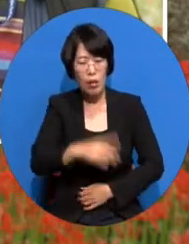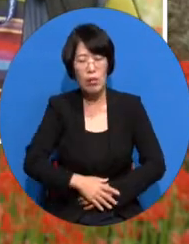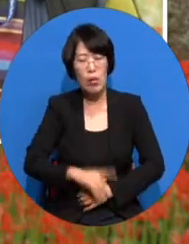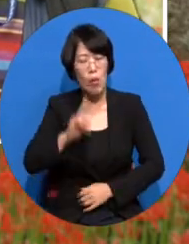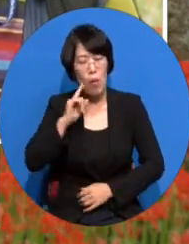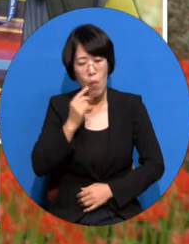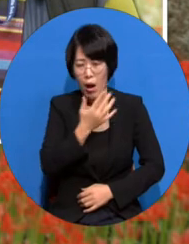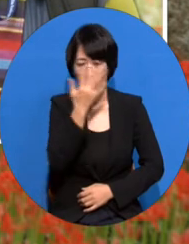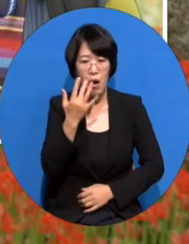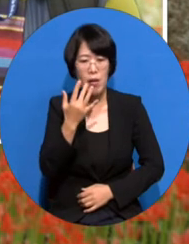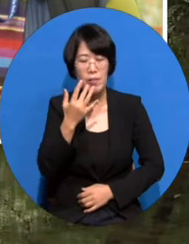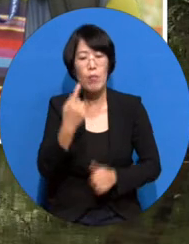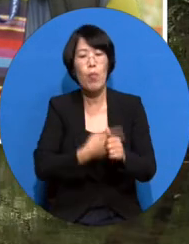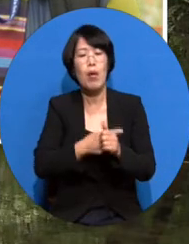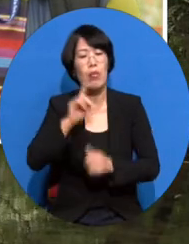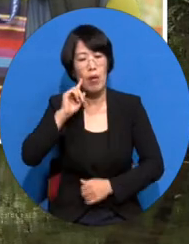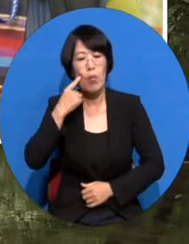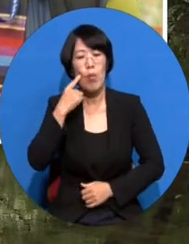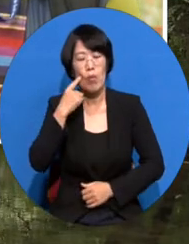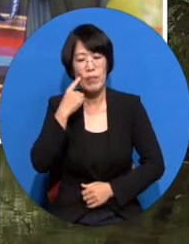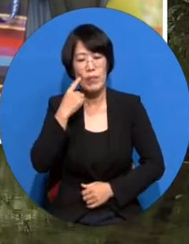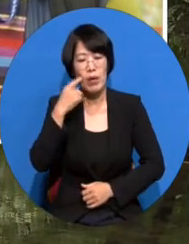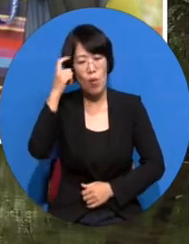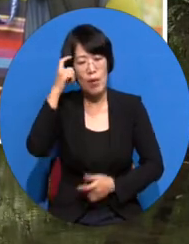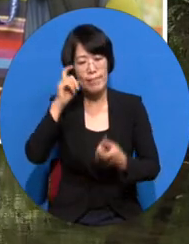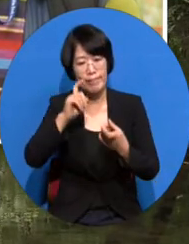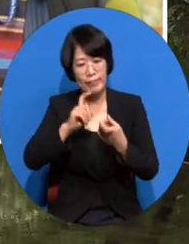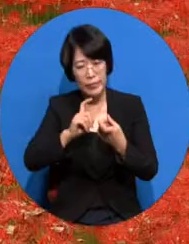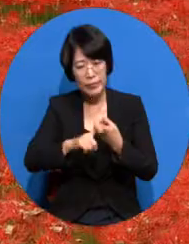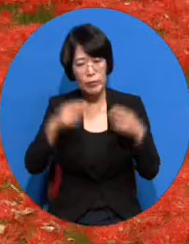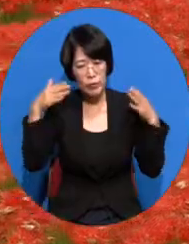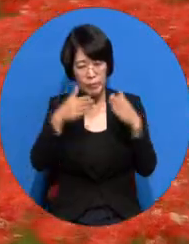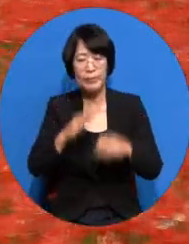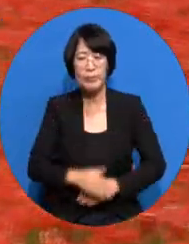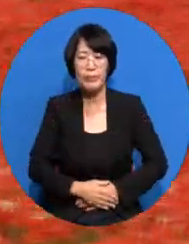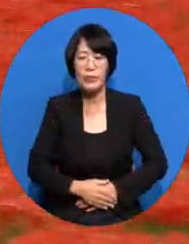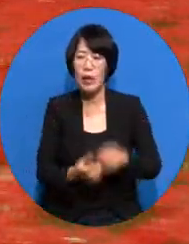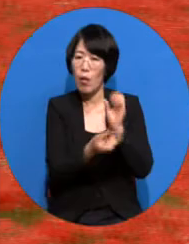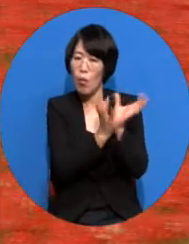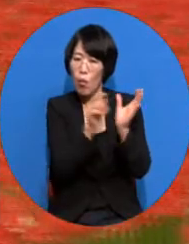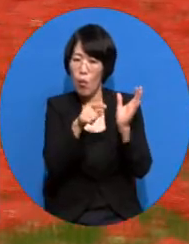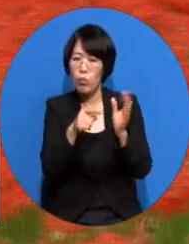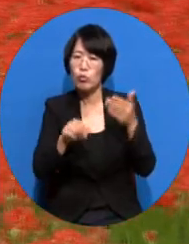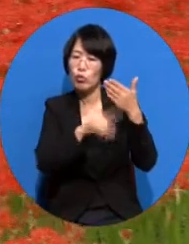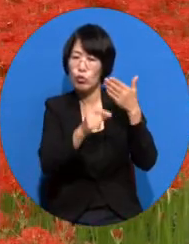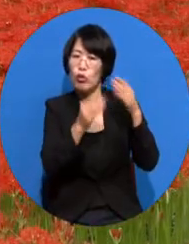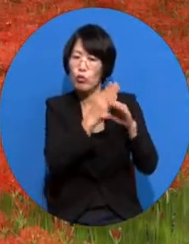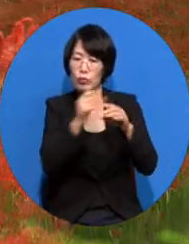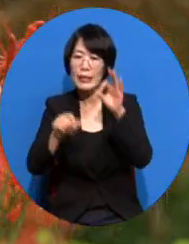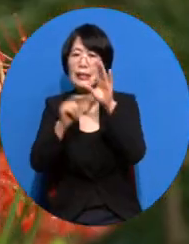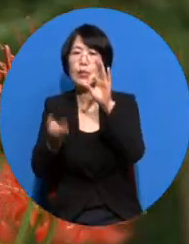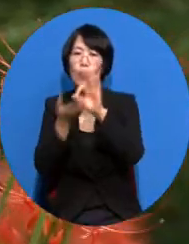너무 아름답고 자연미가 있어서 더욱 관심거리가 되고. 꽃무릇은 9월 중순부터